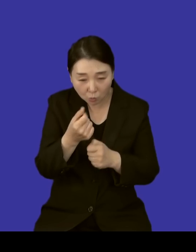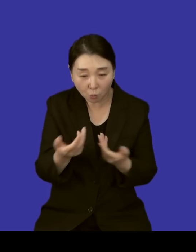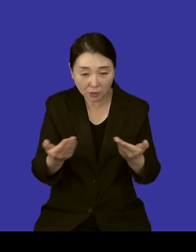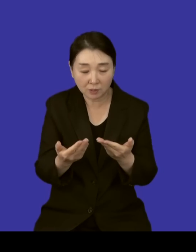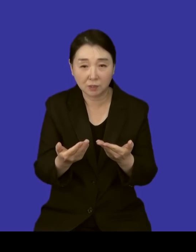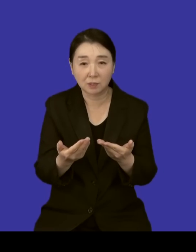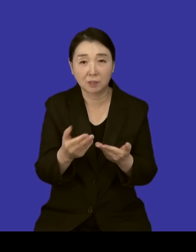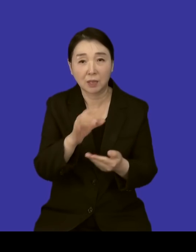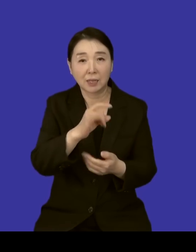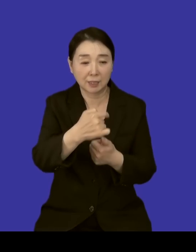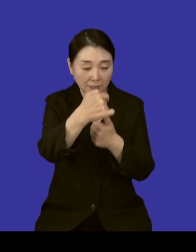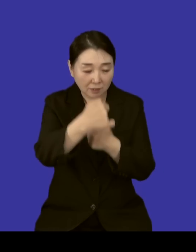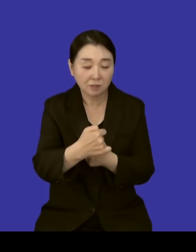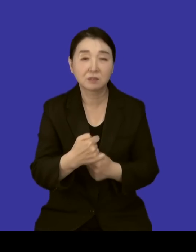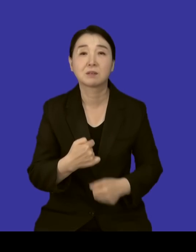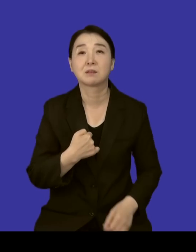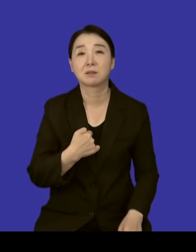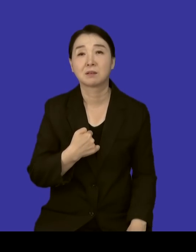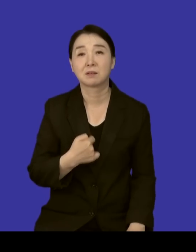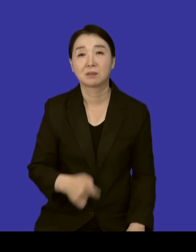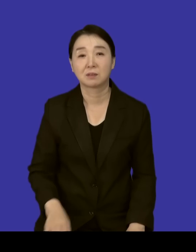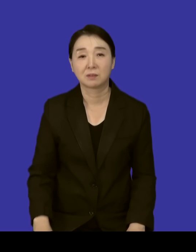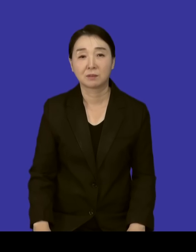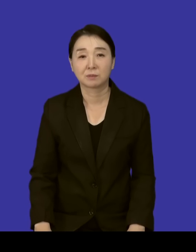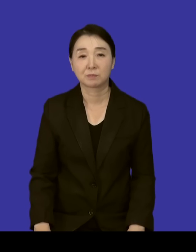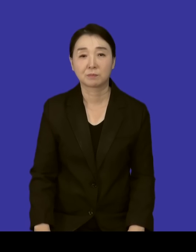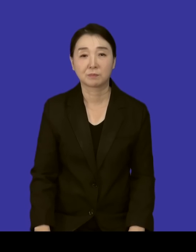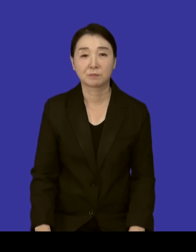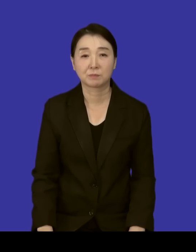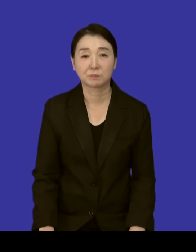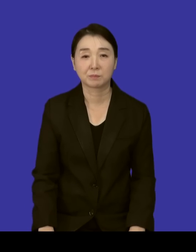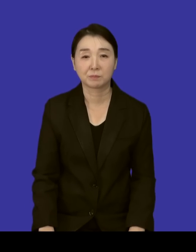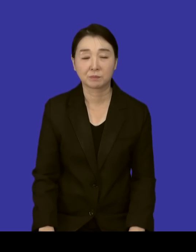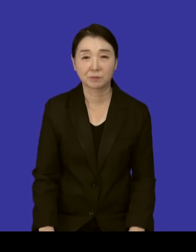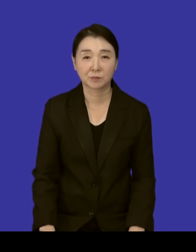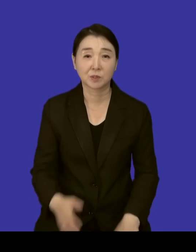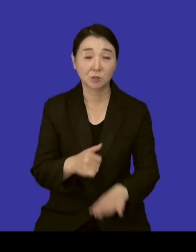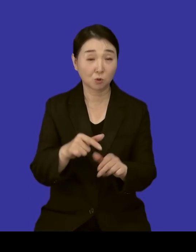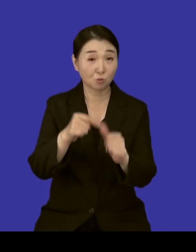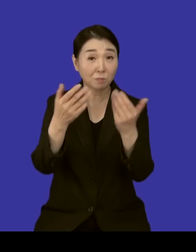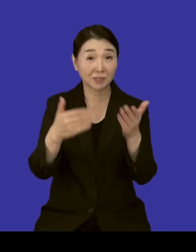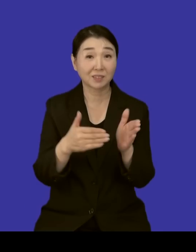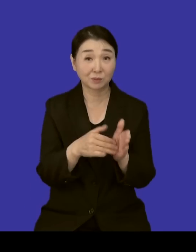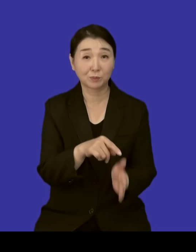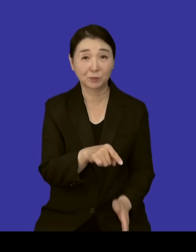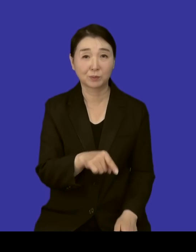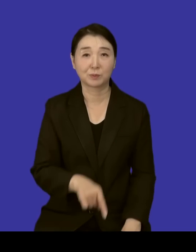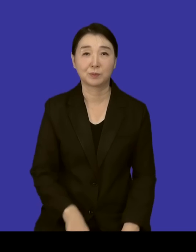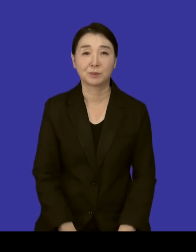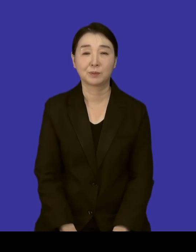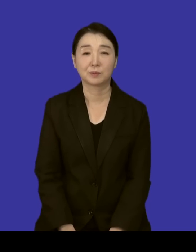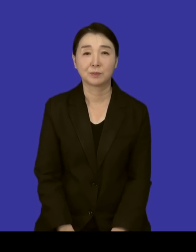그렇죠. 저한테 지시를 할 수가 있겠습니까? 네네. 근데 이제 구원이 일어났잖아요. 네. 근데